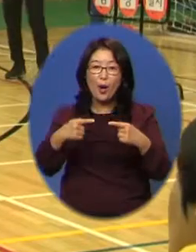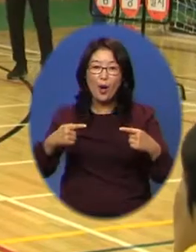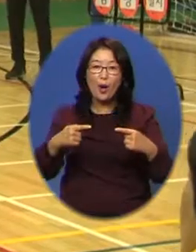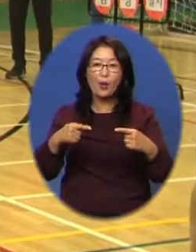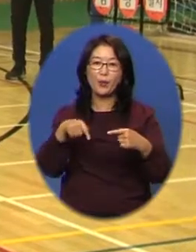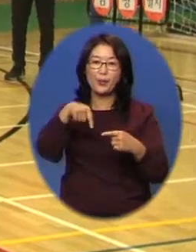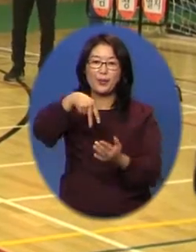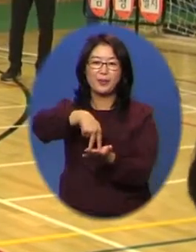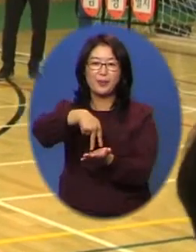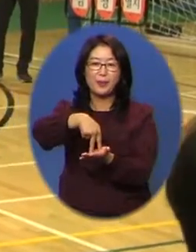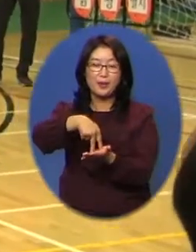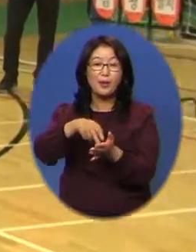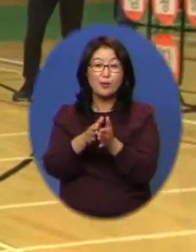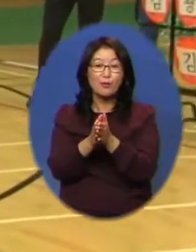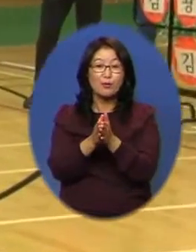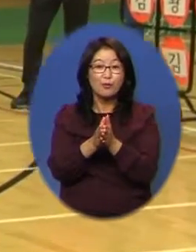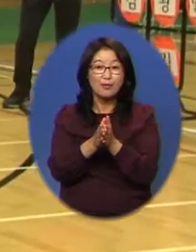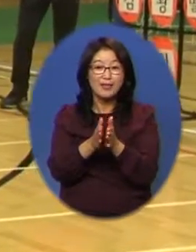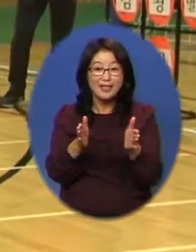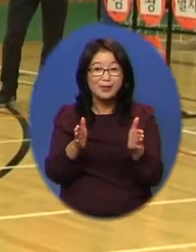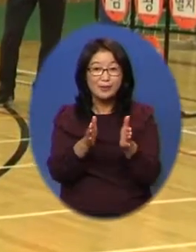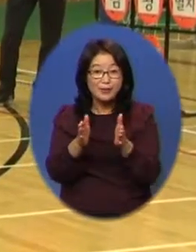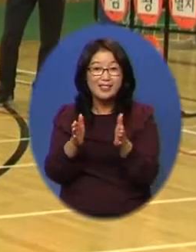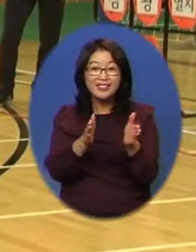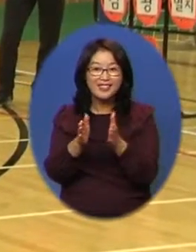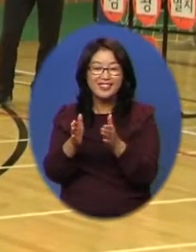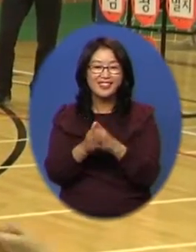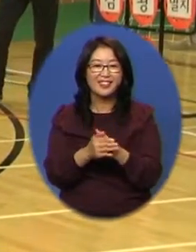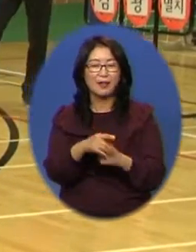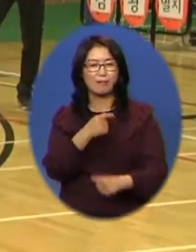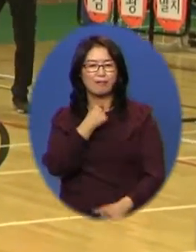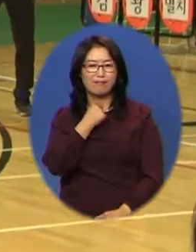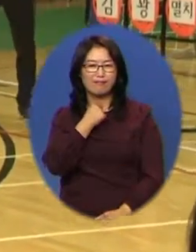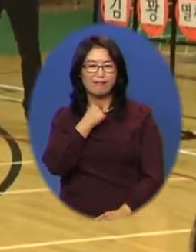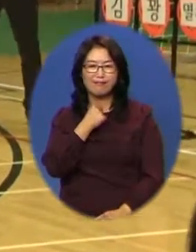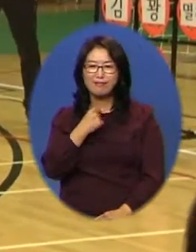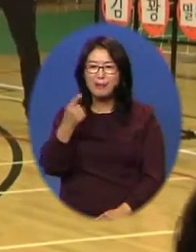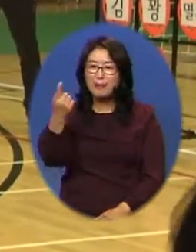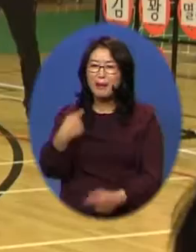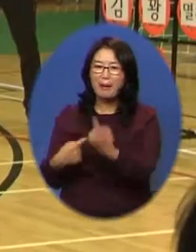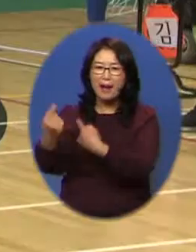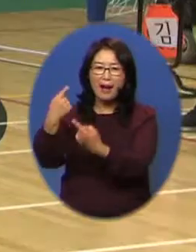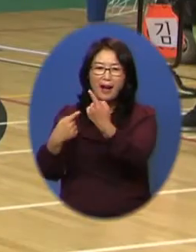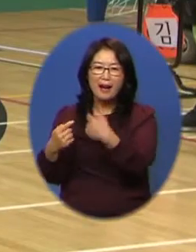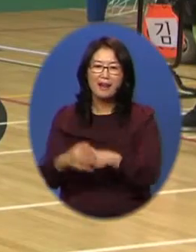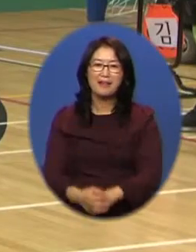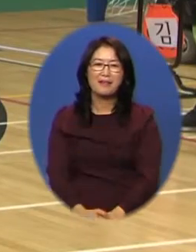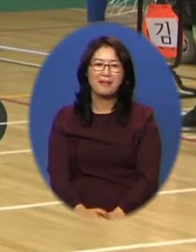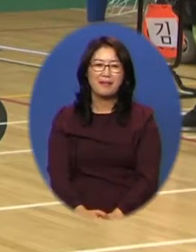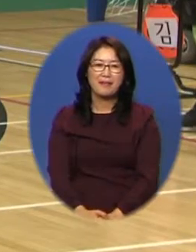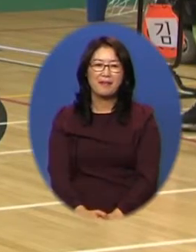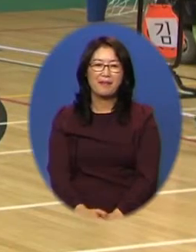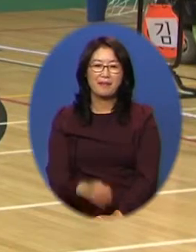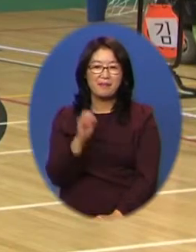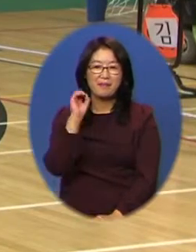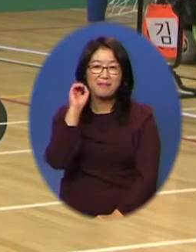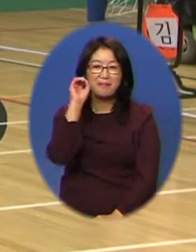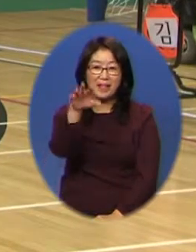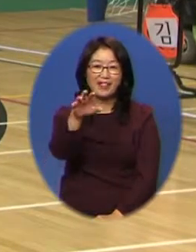던지시고. 준비되셨죠? 하고 싶은 어르신들 나오세요. 한번 다 던져볼 수 있어요. 네. 자,